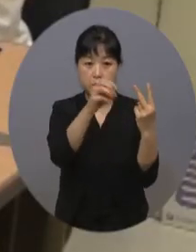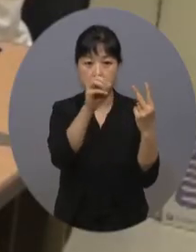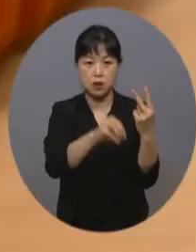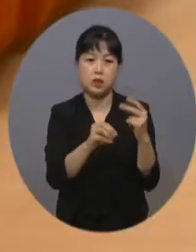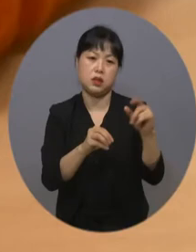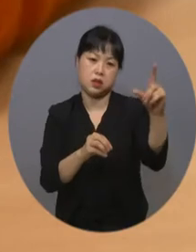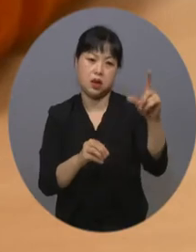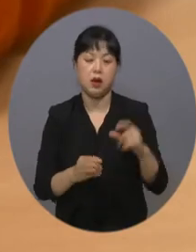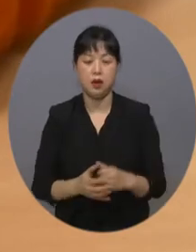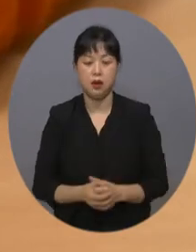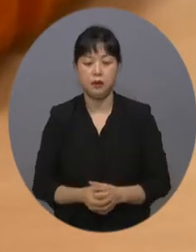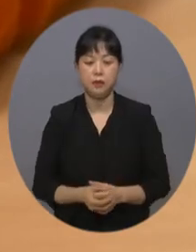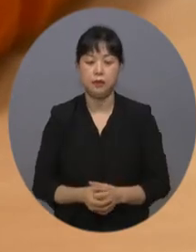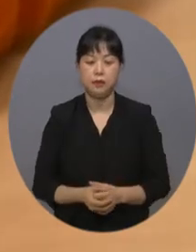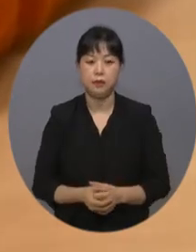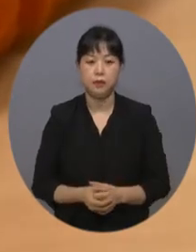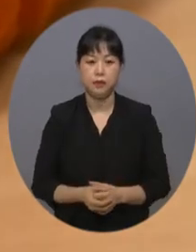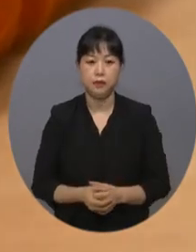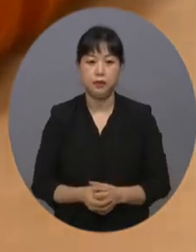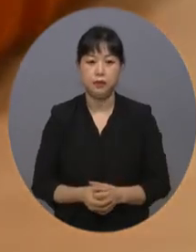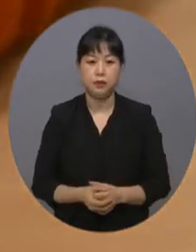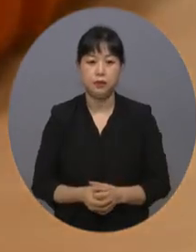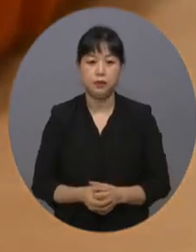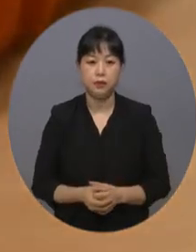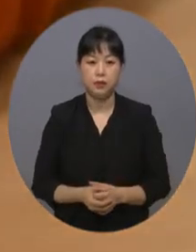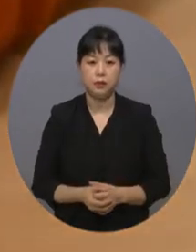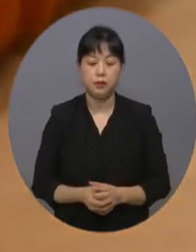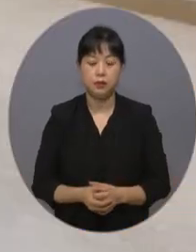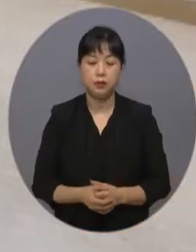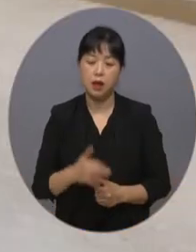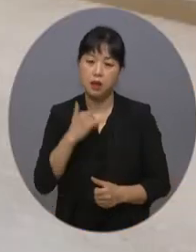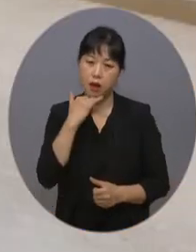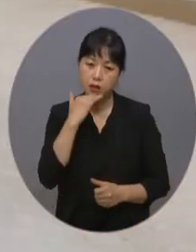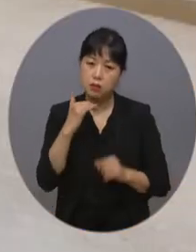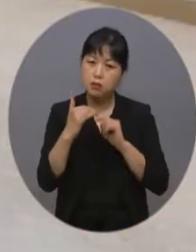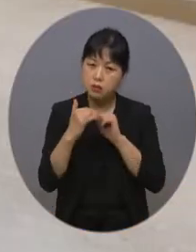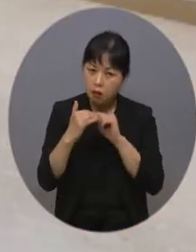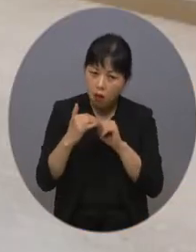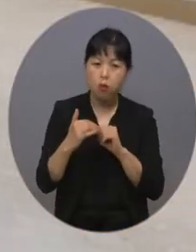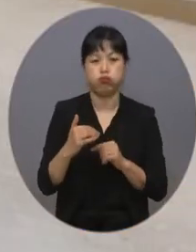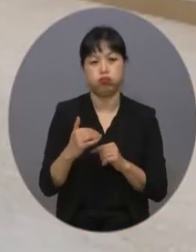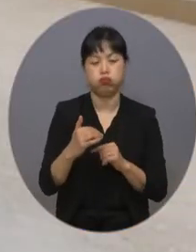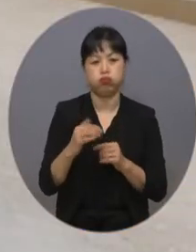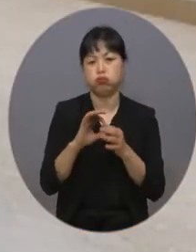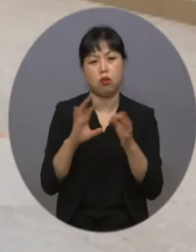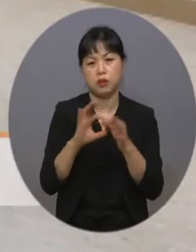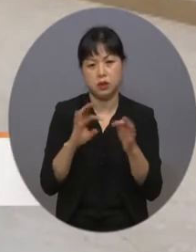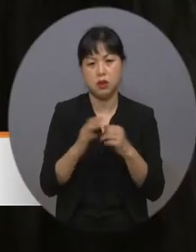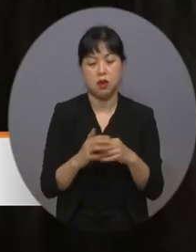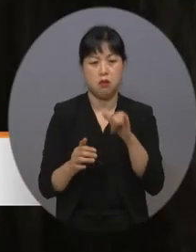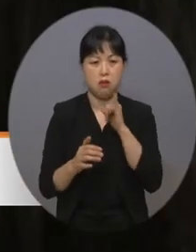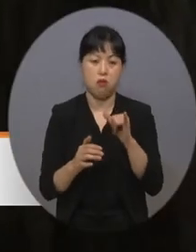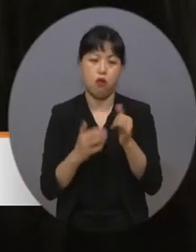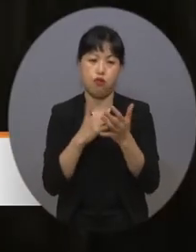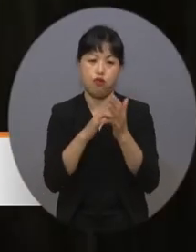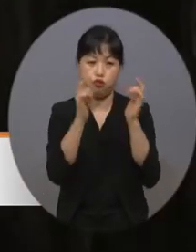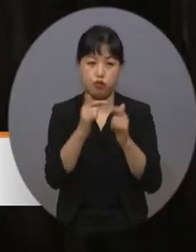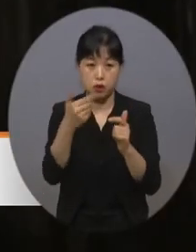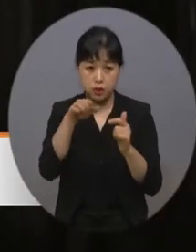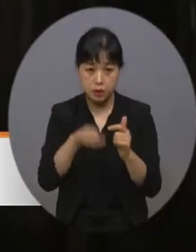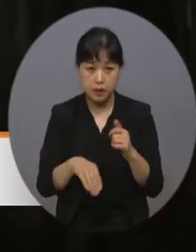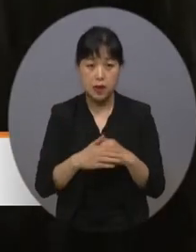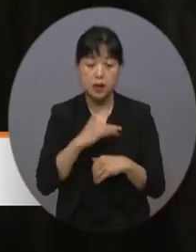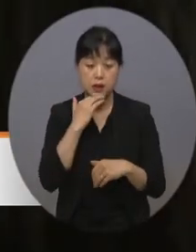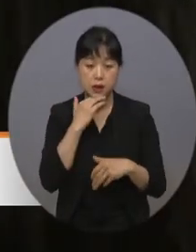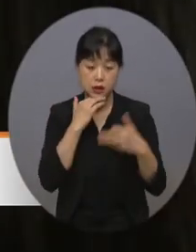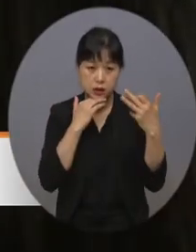것으로 드러났습니다. 대부분의 연령대에서 자살 시도자는 감소했지만 19세 이하 20대는